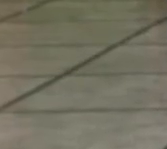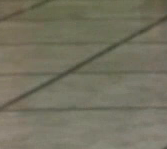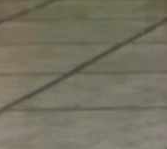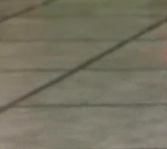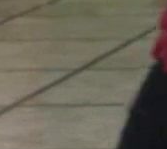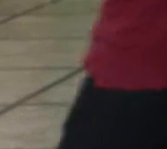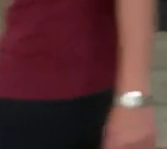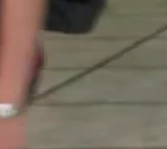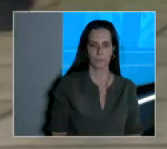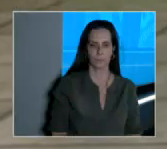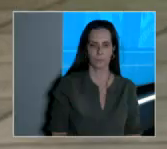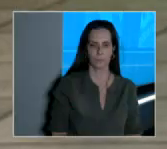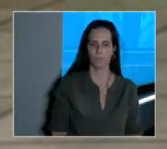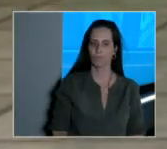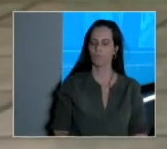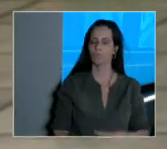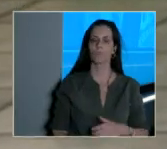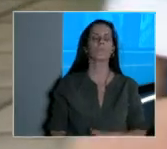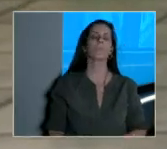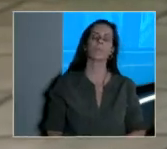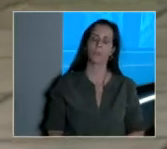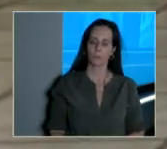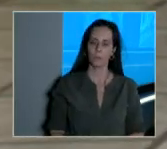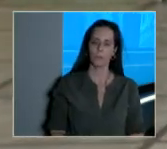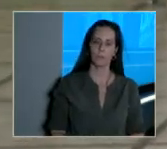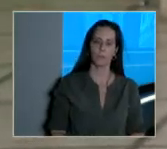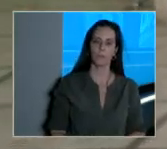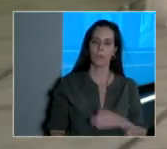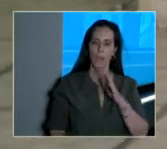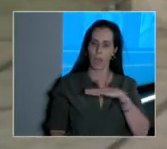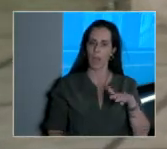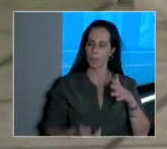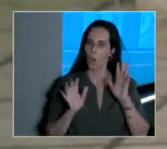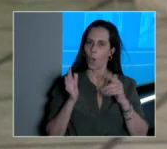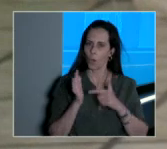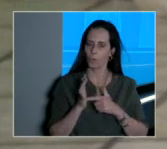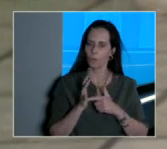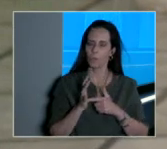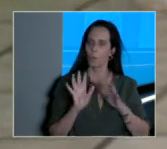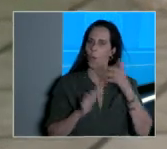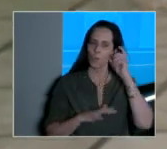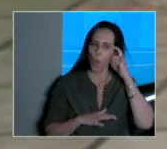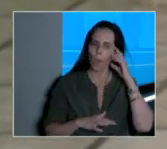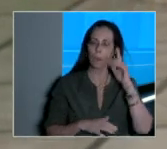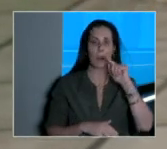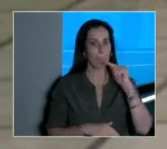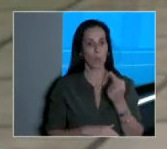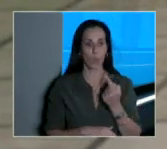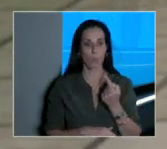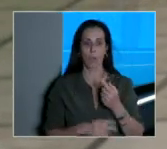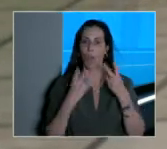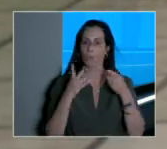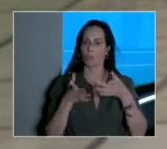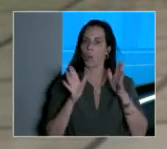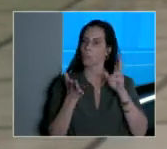תלמידי אזרחות יש לנו בכיתה ט' בימים אלו ב-2019? אני חושבת שהם מאוד דמוקרטיים, שהם מאוד דואגים למיעוטים, חשוב